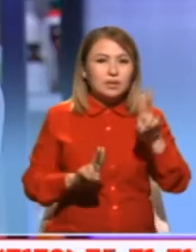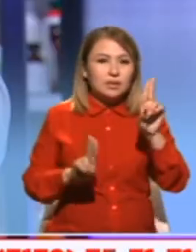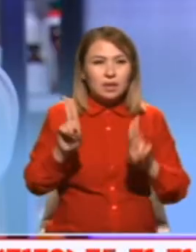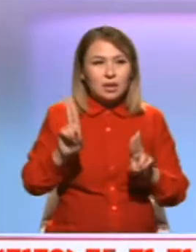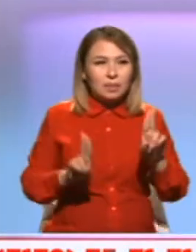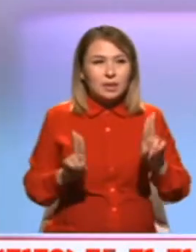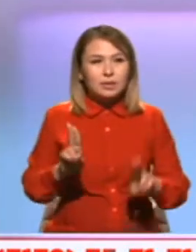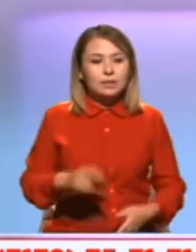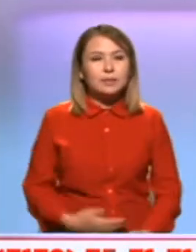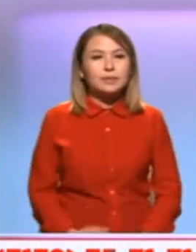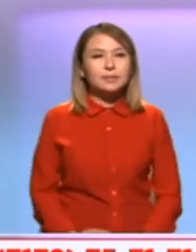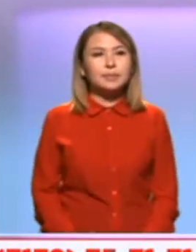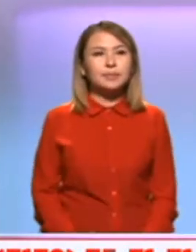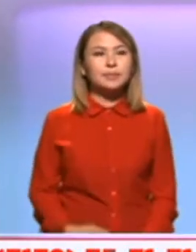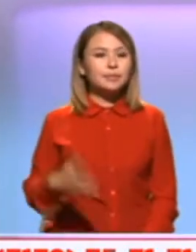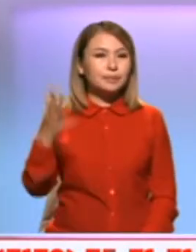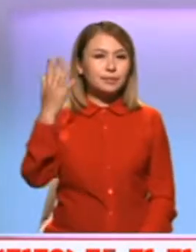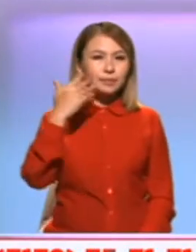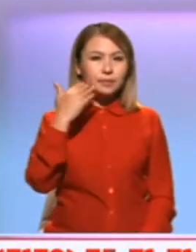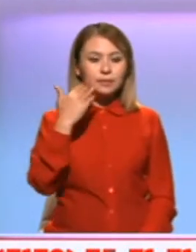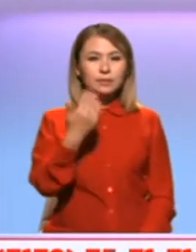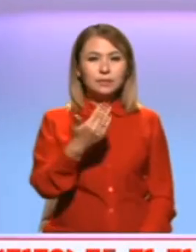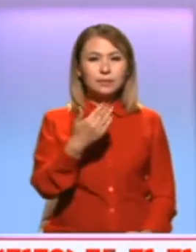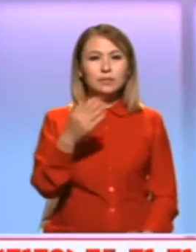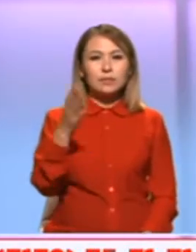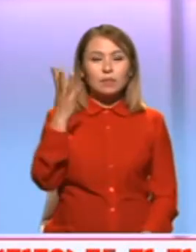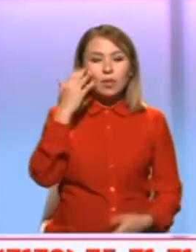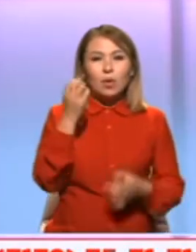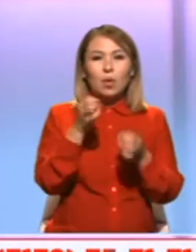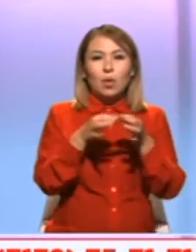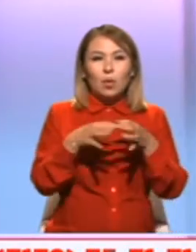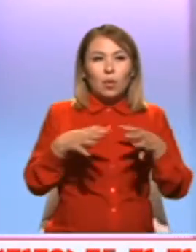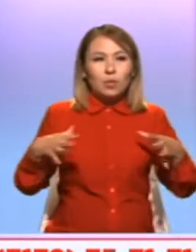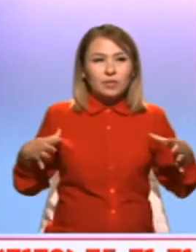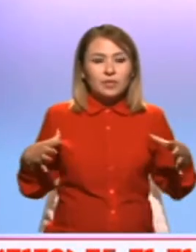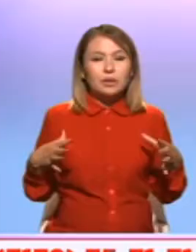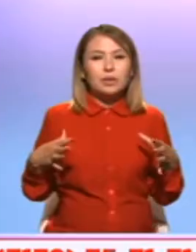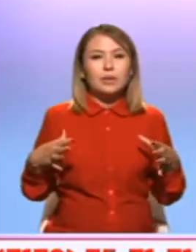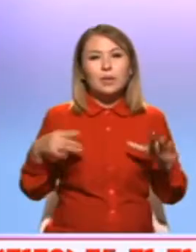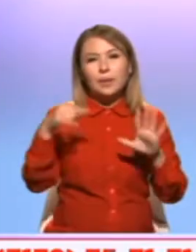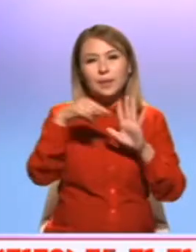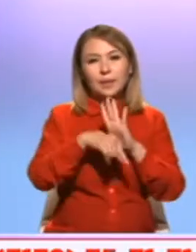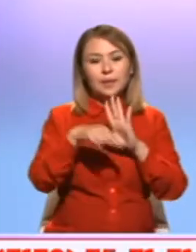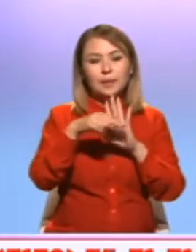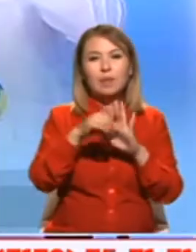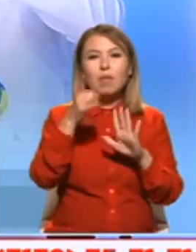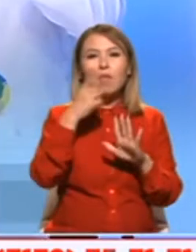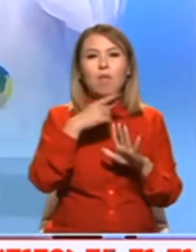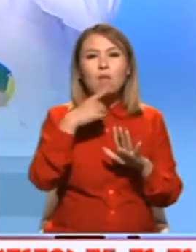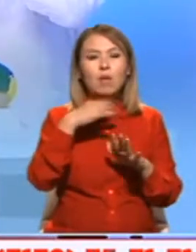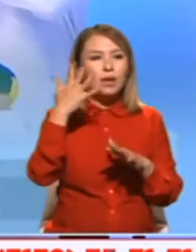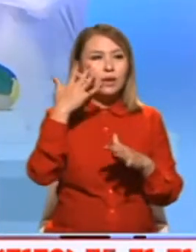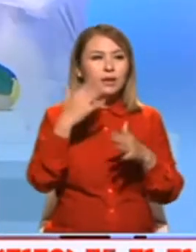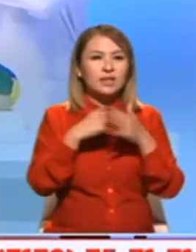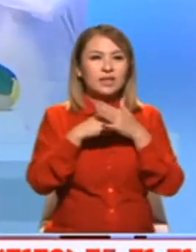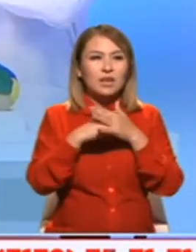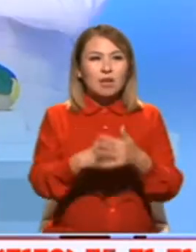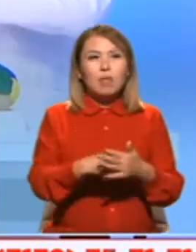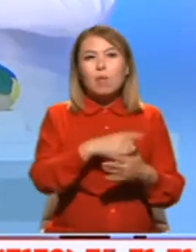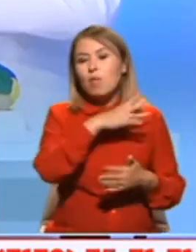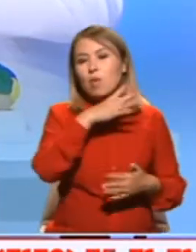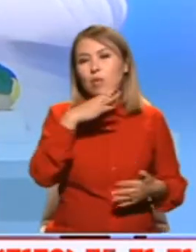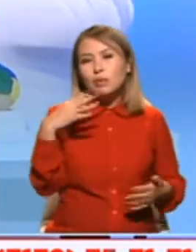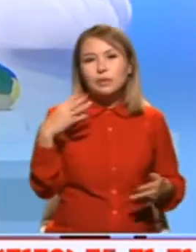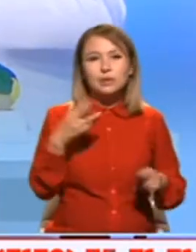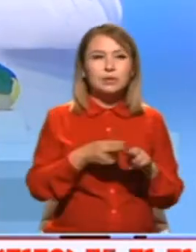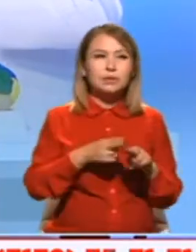осы өте алатын мембрана кезінде қабаттар, тесіктер үлкейген жағдайда болатын болса, ішкі қан тамырларда қысым жоғары болады да, мембрана